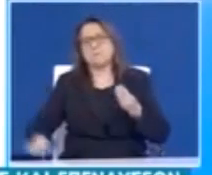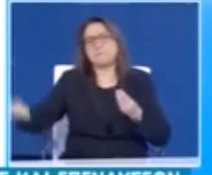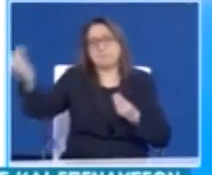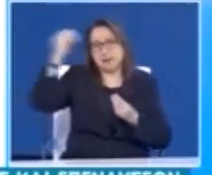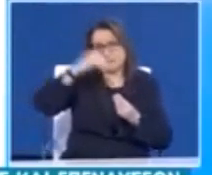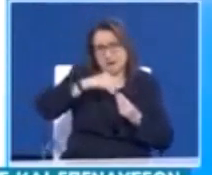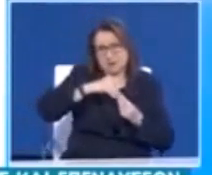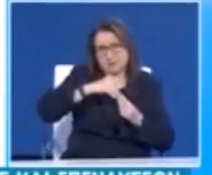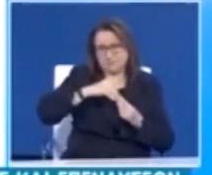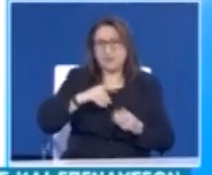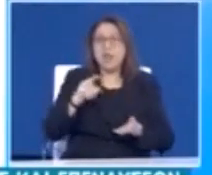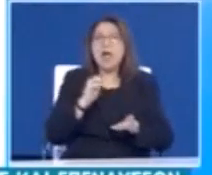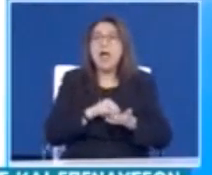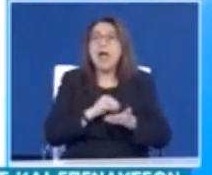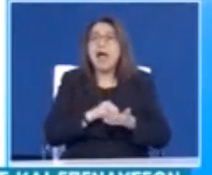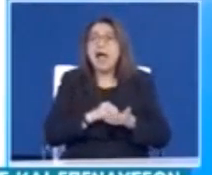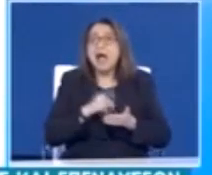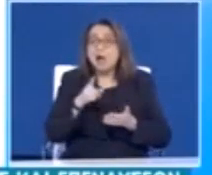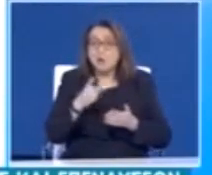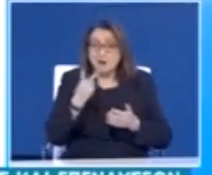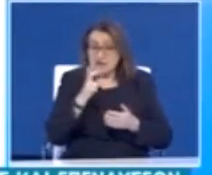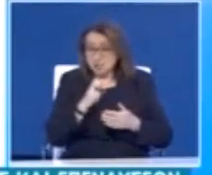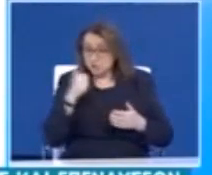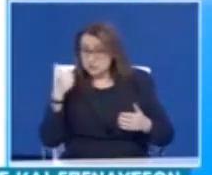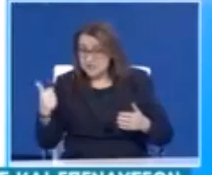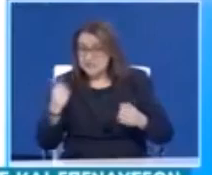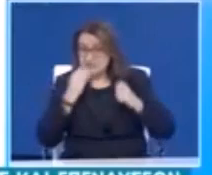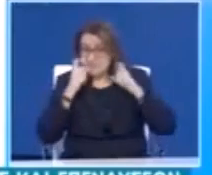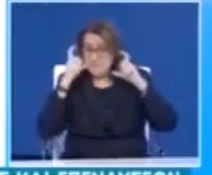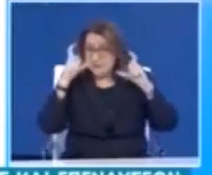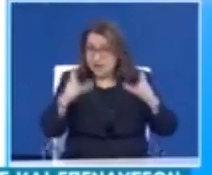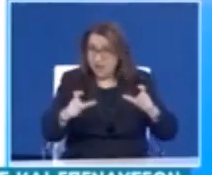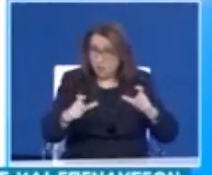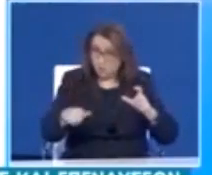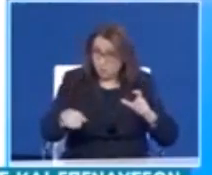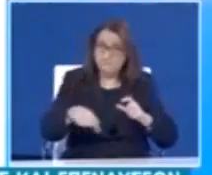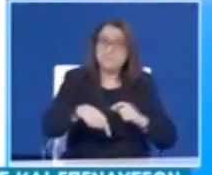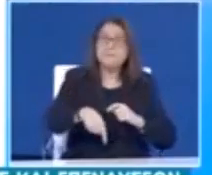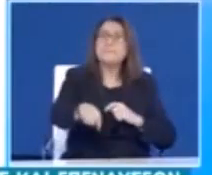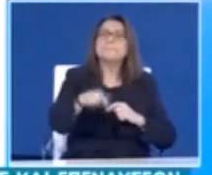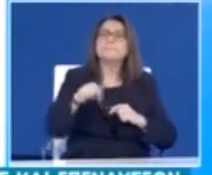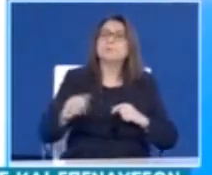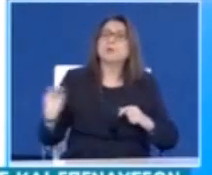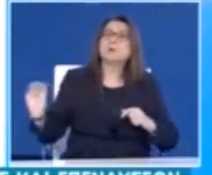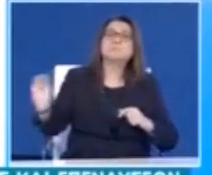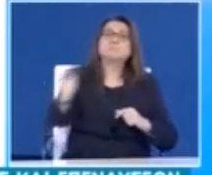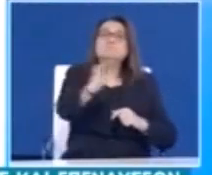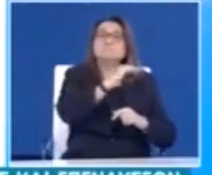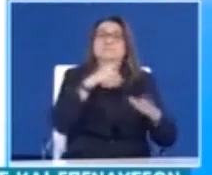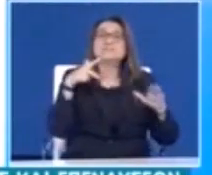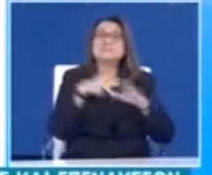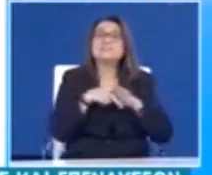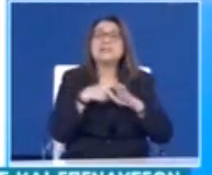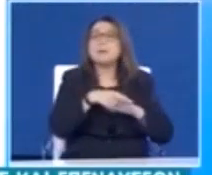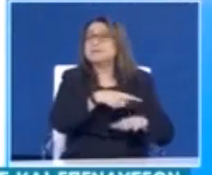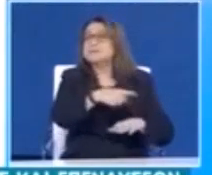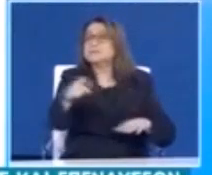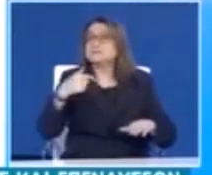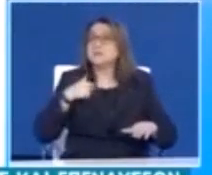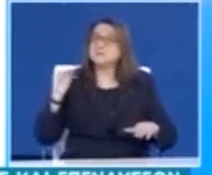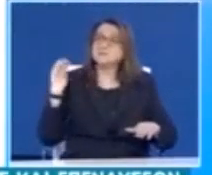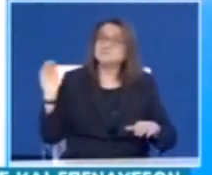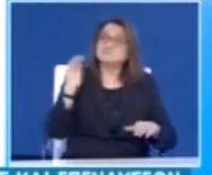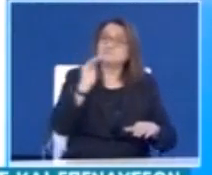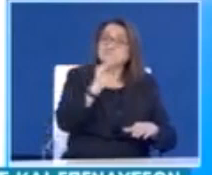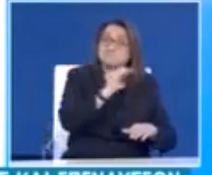Μαΐου, λίγη 15ήμερη προθεσμία της δημόσιας πρόσκλησης προς τις τράπεζες, έτσι ώστε να μπούμε στην τελική ευθεία και τις αμέσως